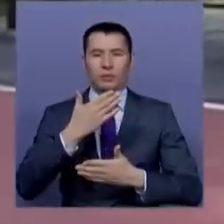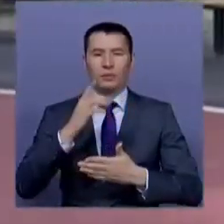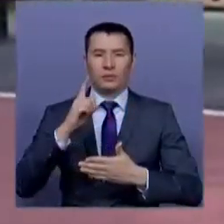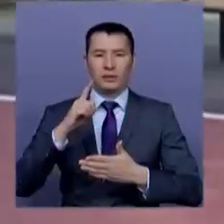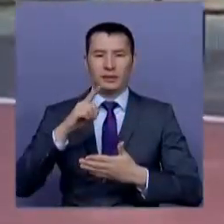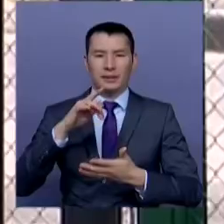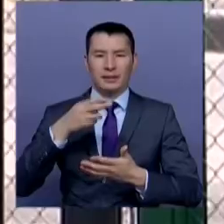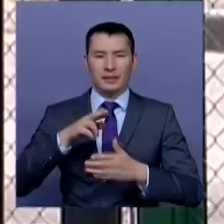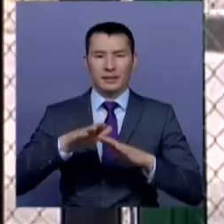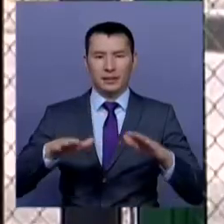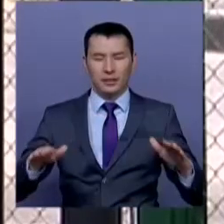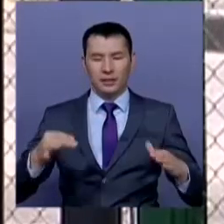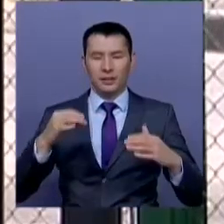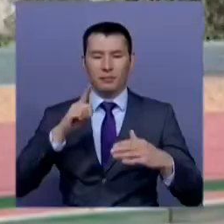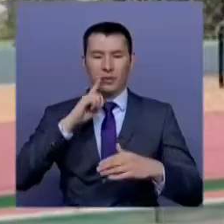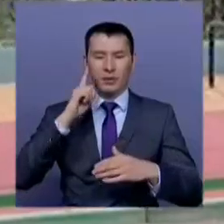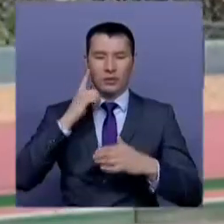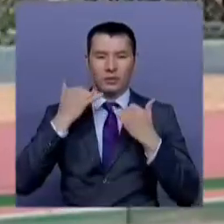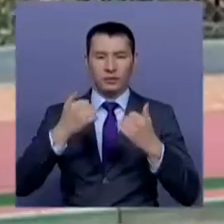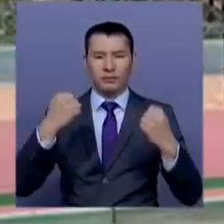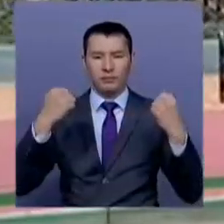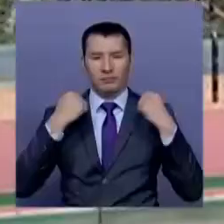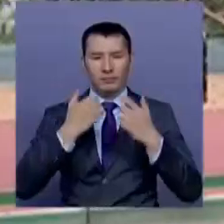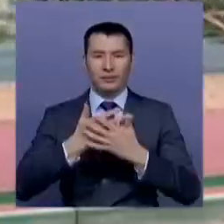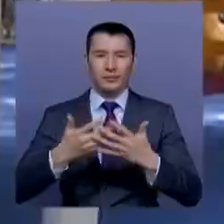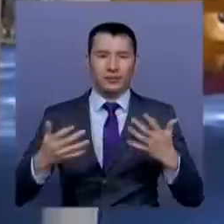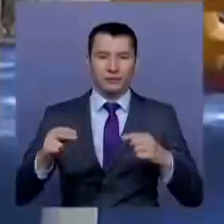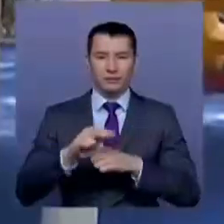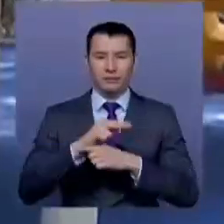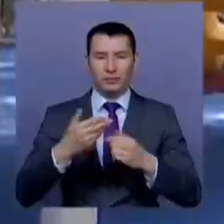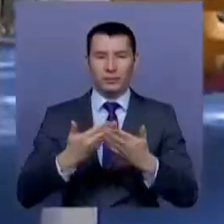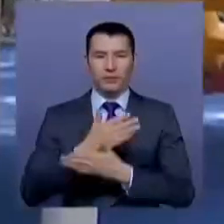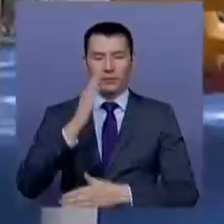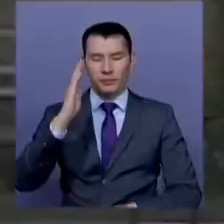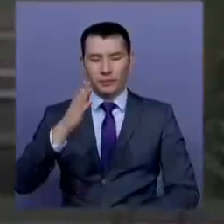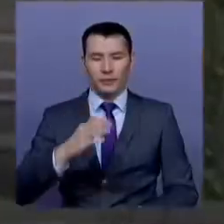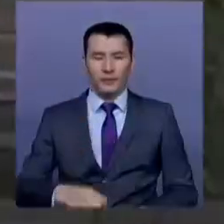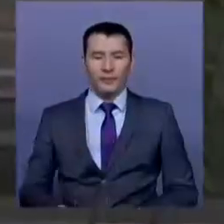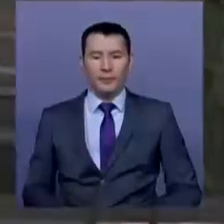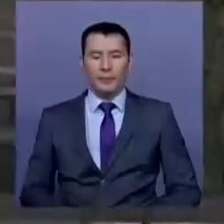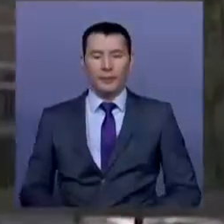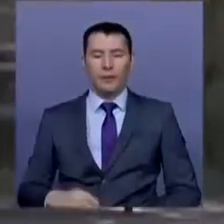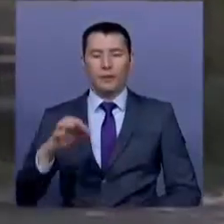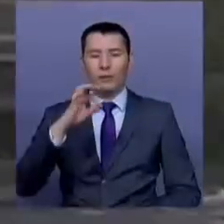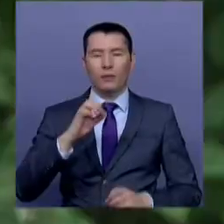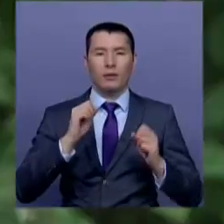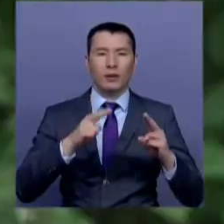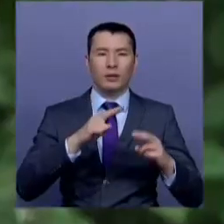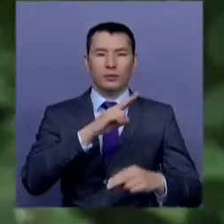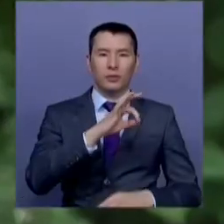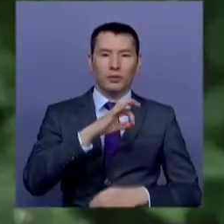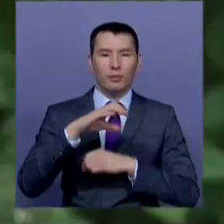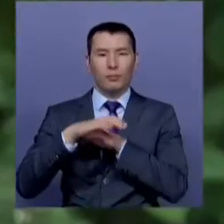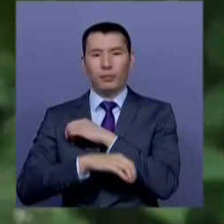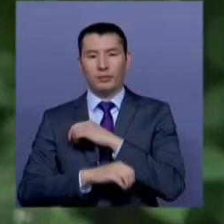и благоустройство дворовых территорий в рамках мастер-плана по социально-экономическому развитию города. О том, как было до и как стало